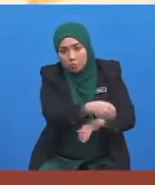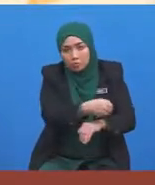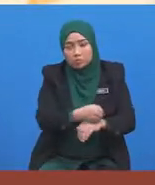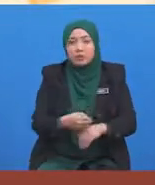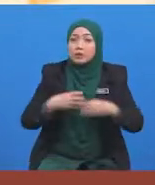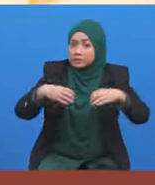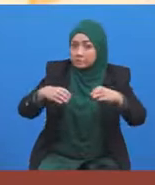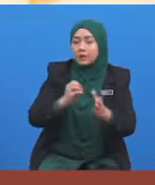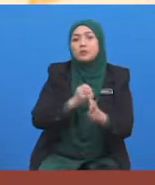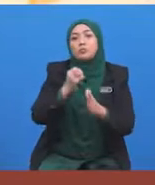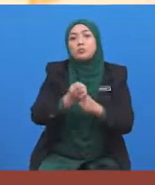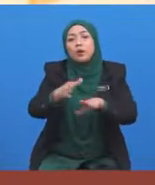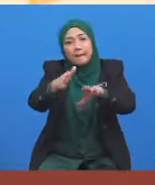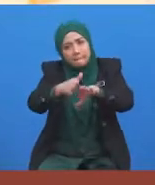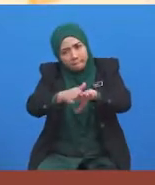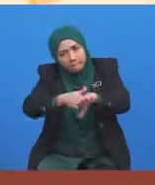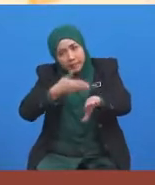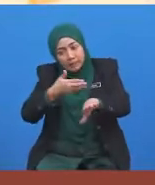cepat atau perlahan.